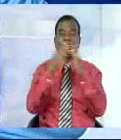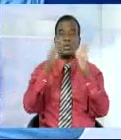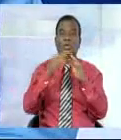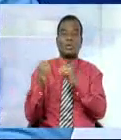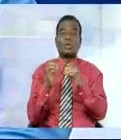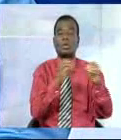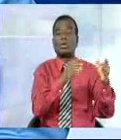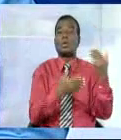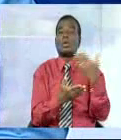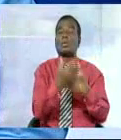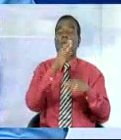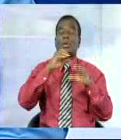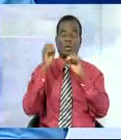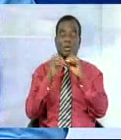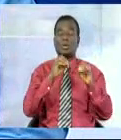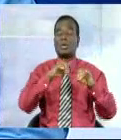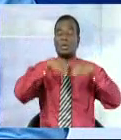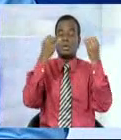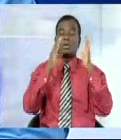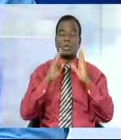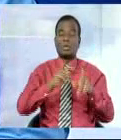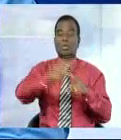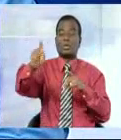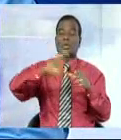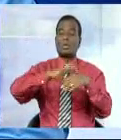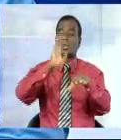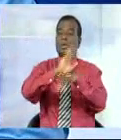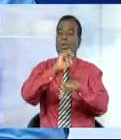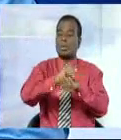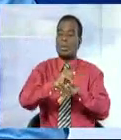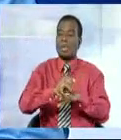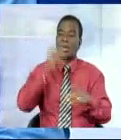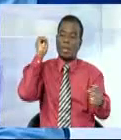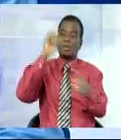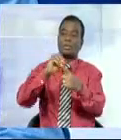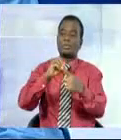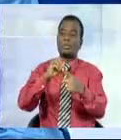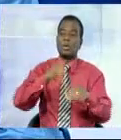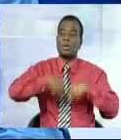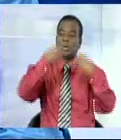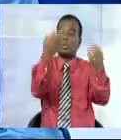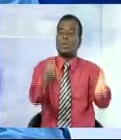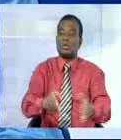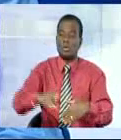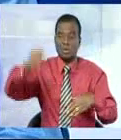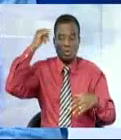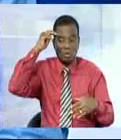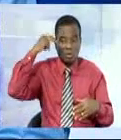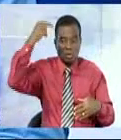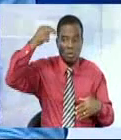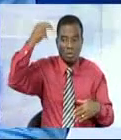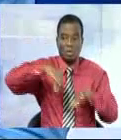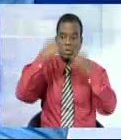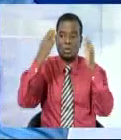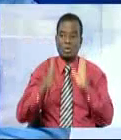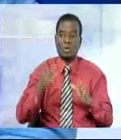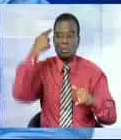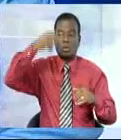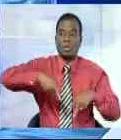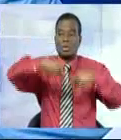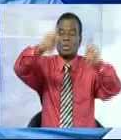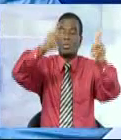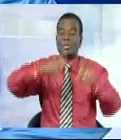par l'Organisation des journalistes professionnels de Côte d'Ivoire, OJPCI. Objectif, donner des notions aux journalistes pour leur